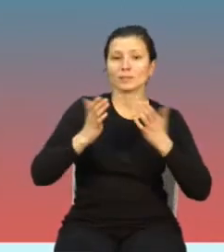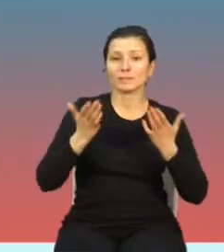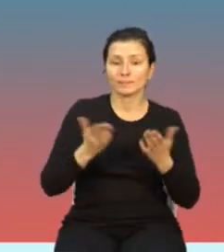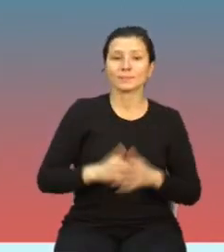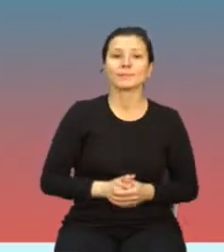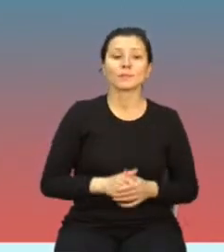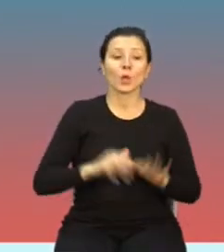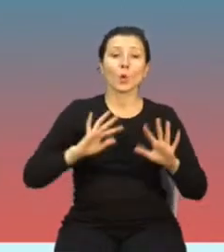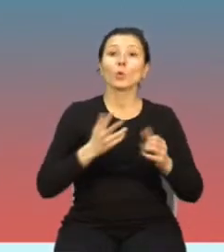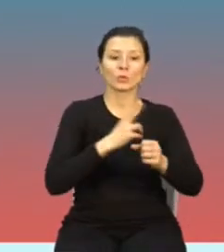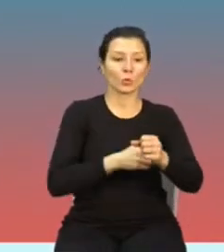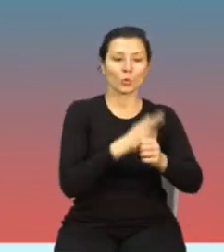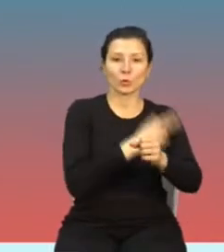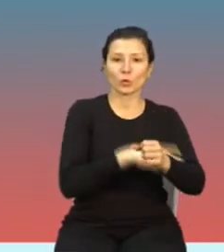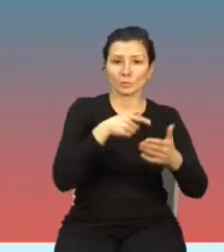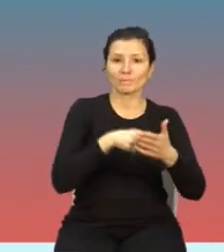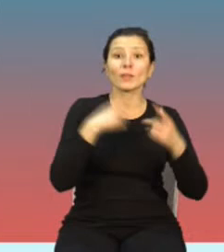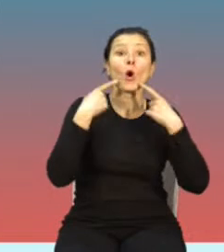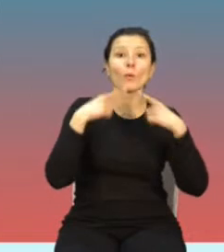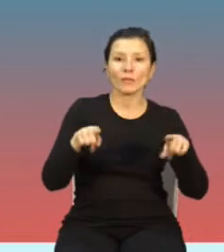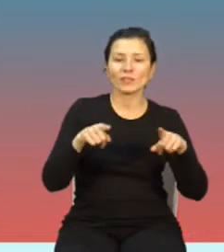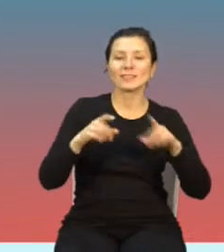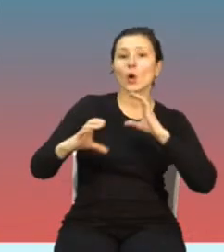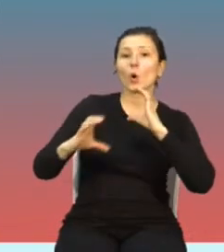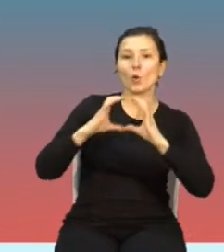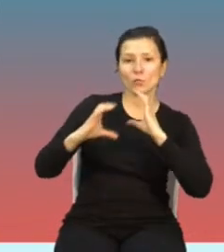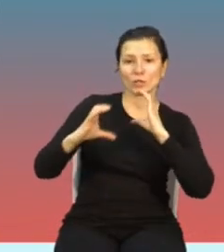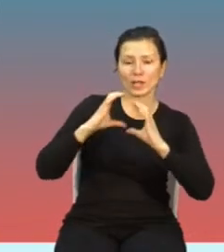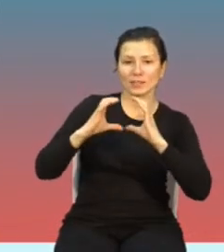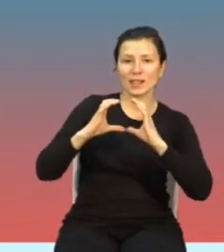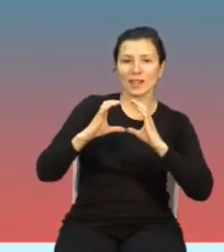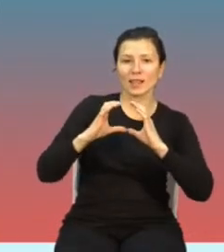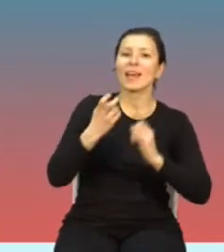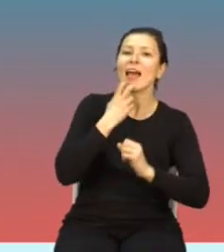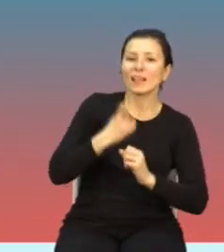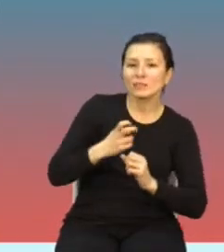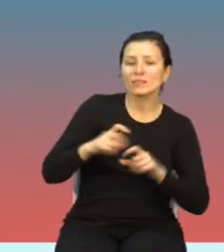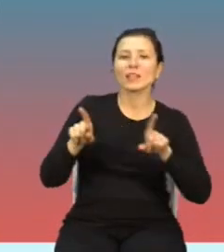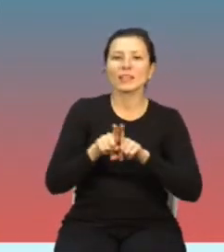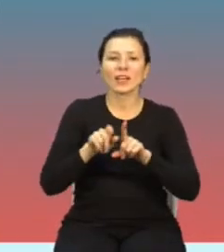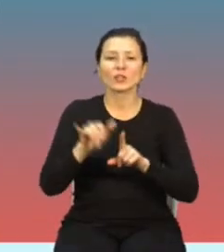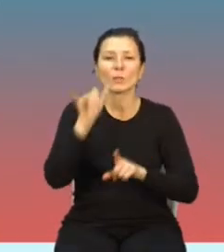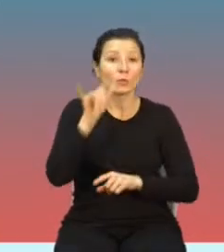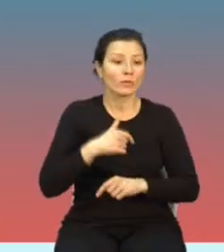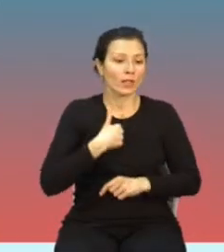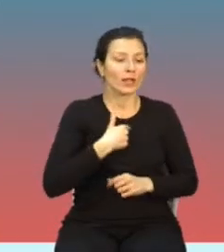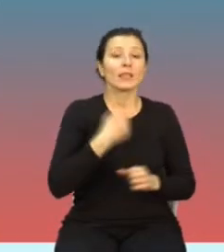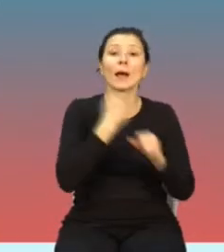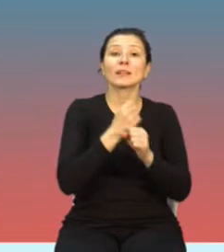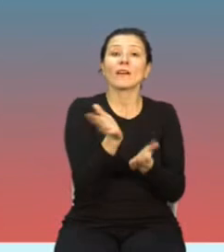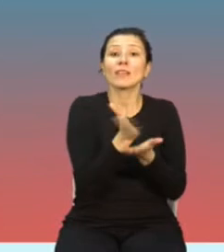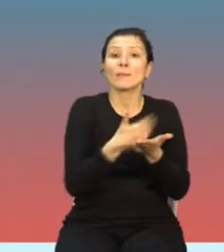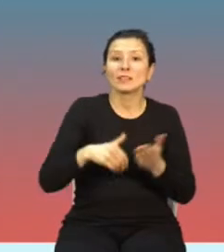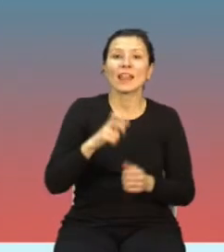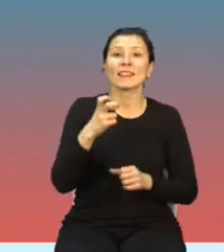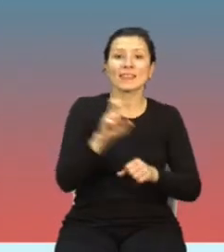jest to urząd, który odpowiada za komunikację elektroniczną i pocztową. Ja pracuję w Departamencie Technologicznym